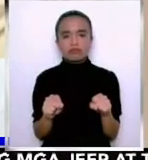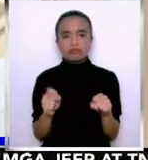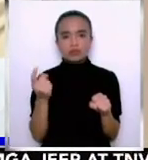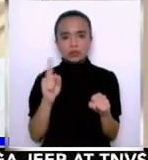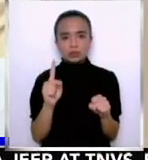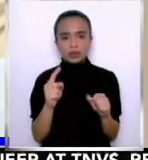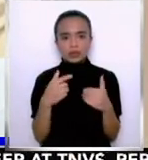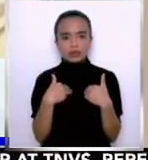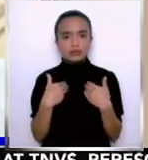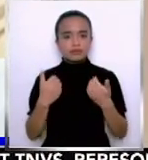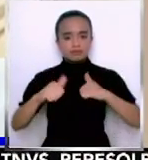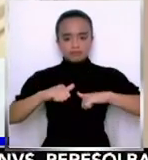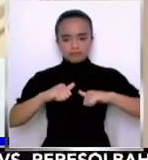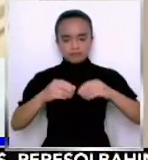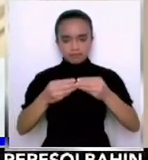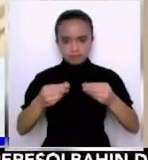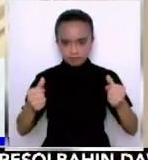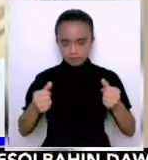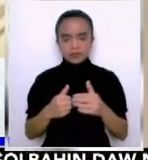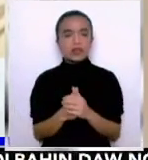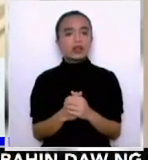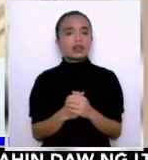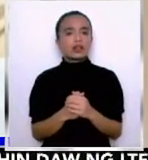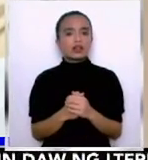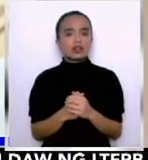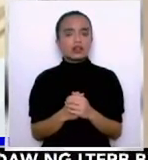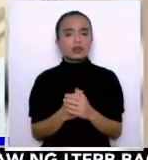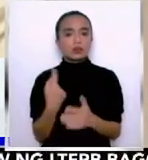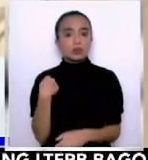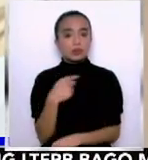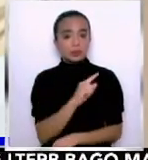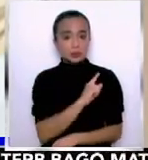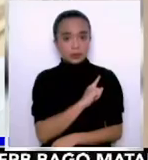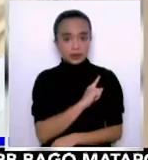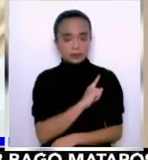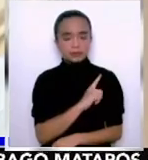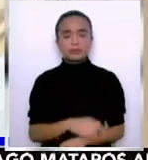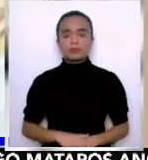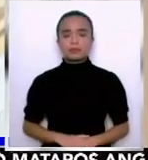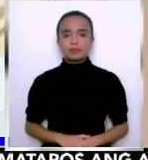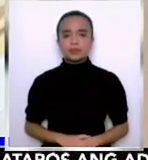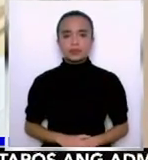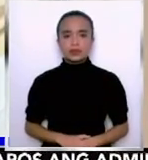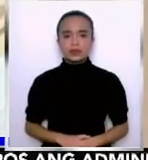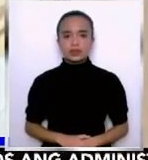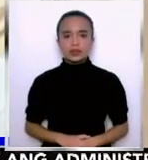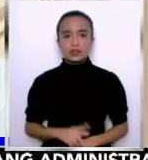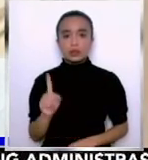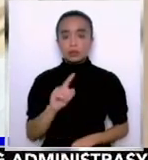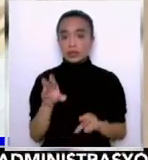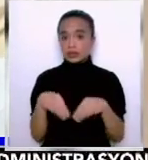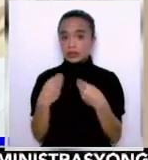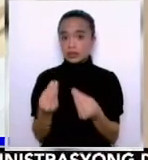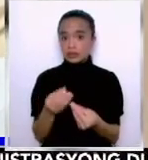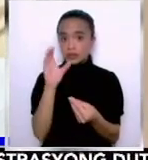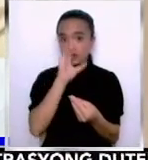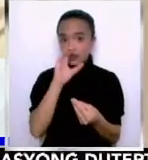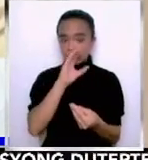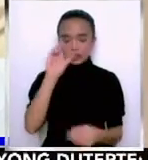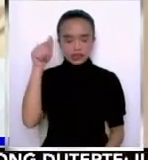legal action. We'll be giving the Cebu Provincial Government, no, the governor and